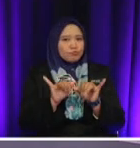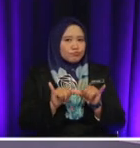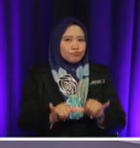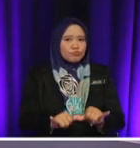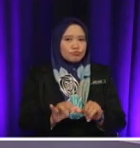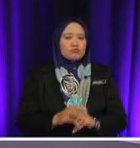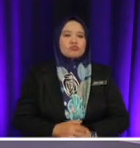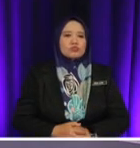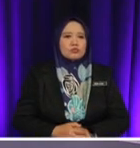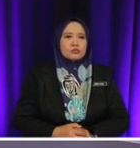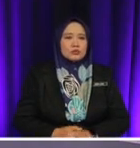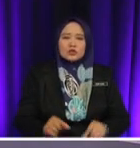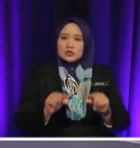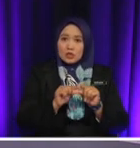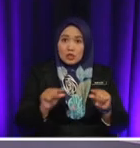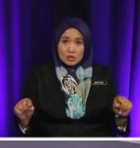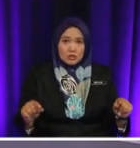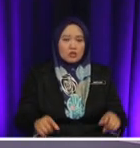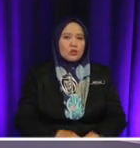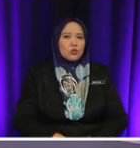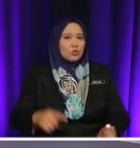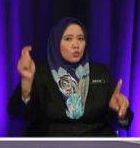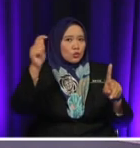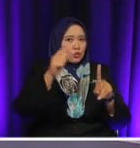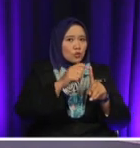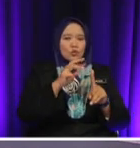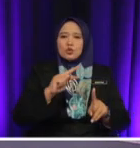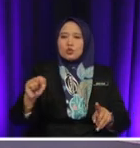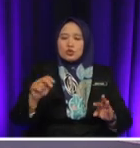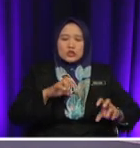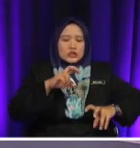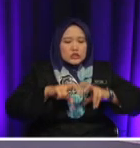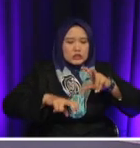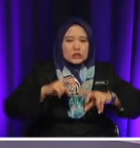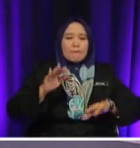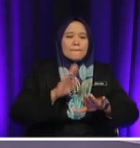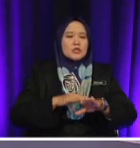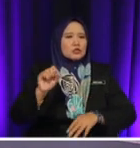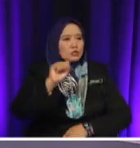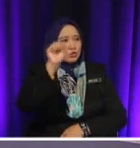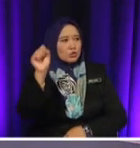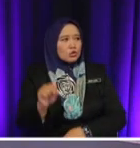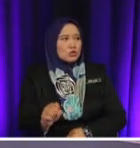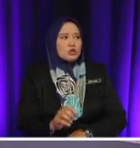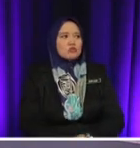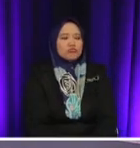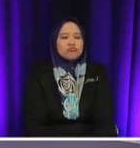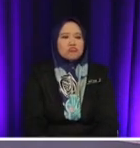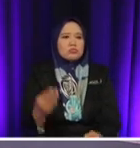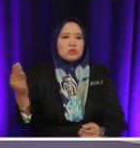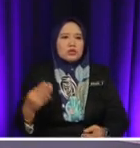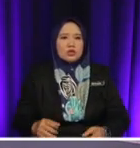garis tujuan eksperimen dinyatakan pada soalan dalam setiap soalan yang diberikan untuk soalan satu hingga empat ini